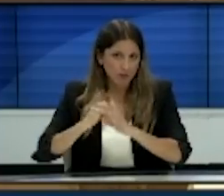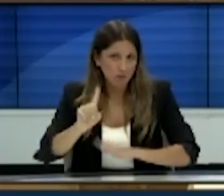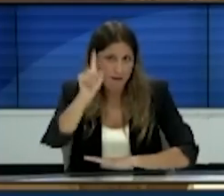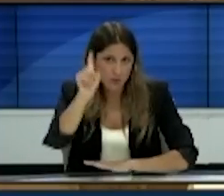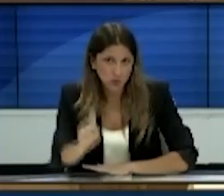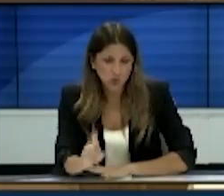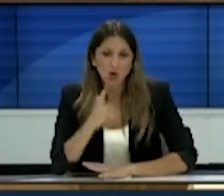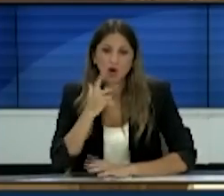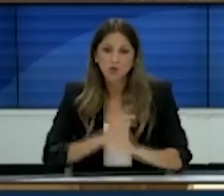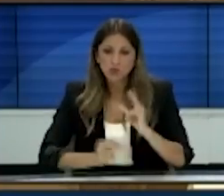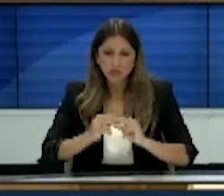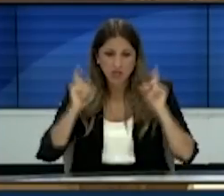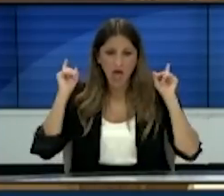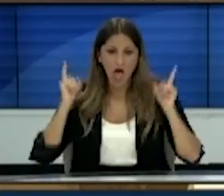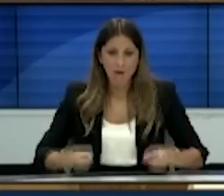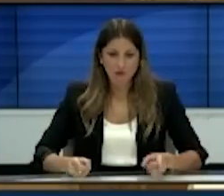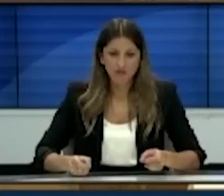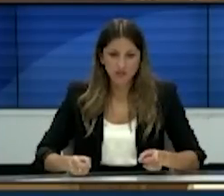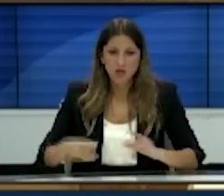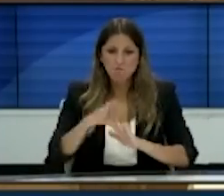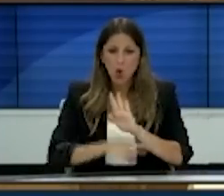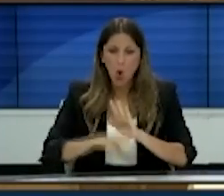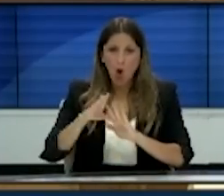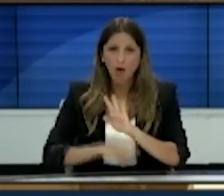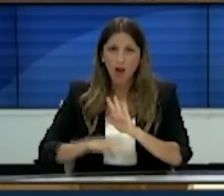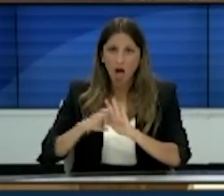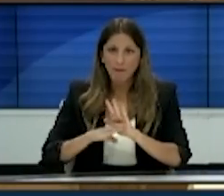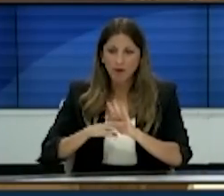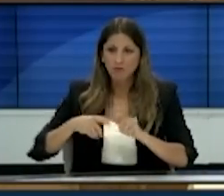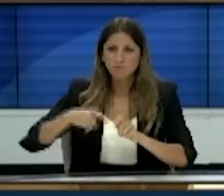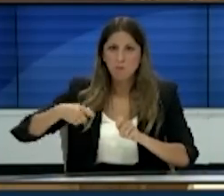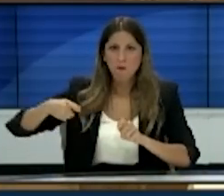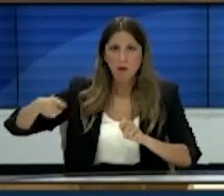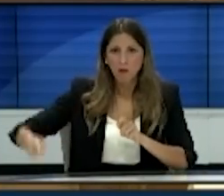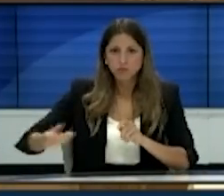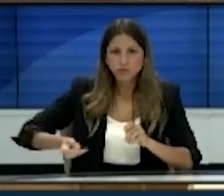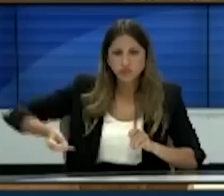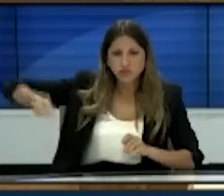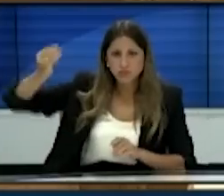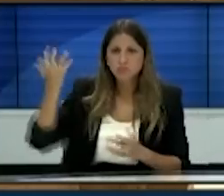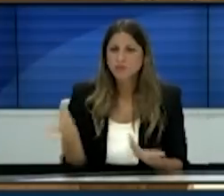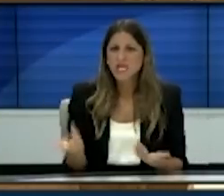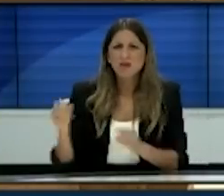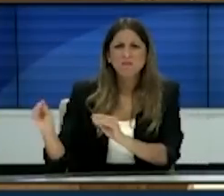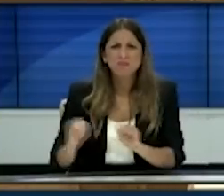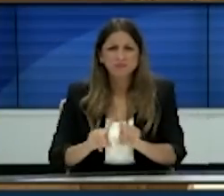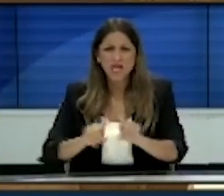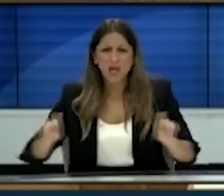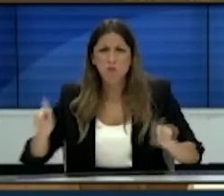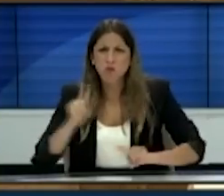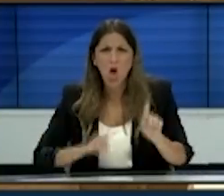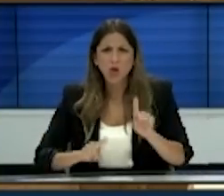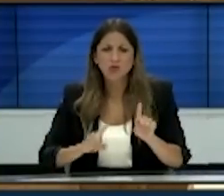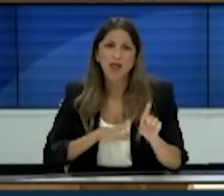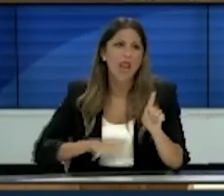διεύρυνση του ΝΑΤΟ, για τη δράση του σε όλα τα μήκη και πλάτη της γης, με εξοπλισμούς μαμούθ που τους πληρώνουν οι λαοί και ο